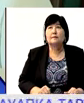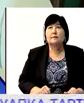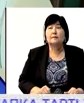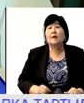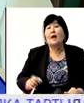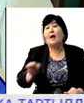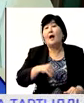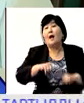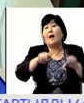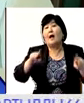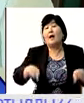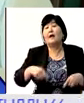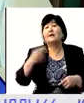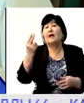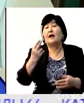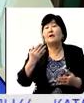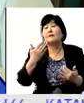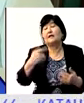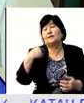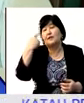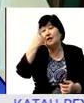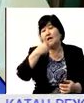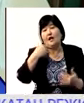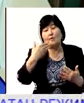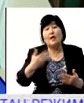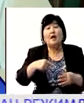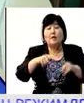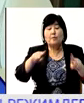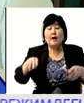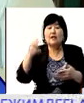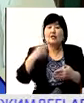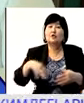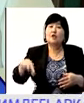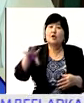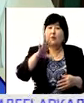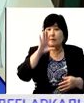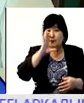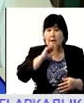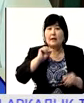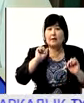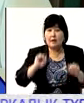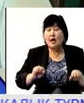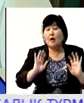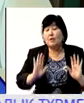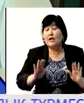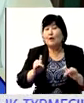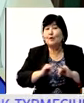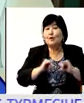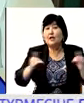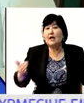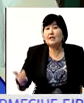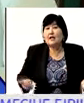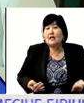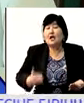Ақ қағазға қыр қаламмен салдым сенің бейнеңді. Параққа шимайлау бәріміздің қолымыздан келеді. Бірақ оны жандандырып, тірілте